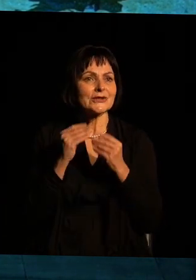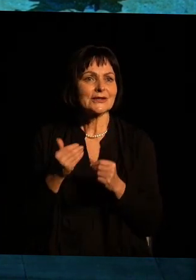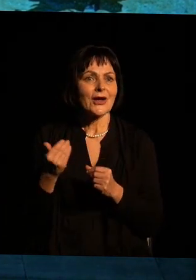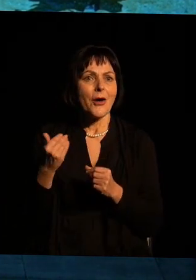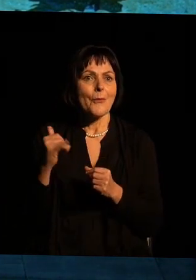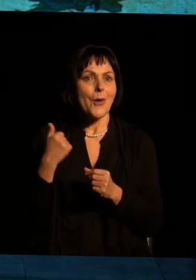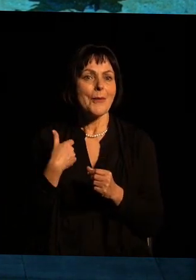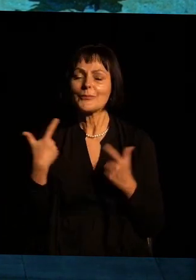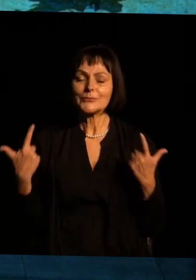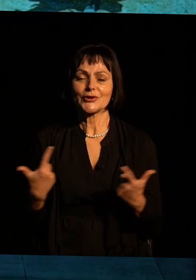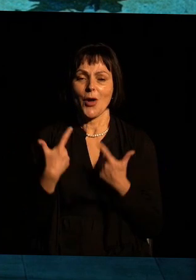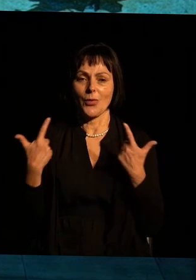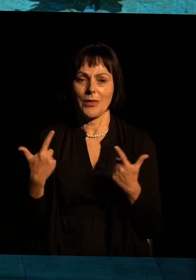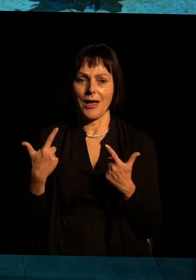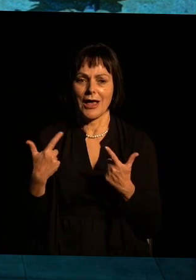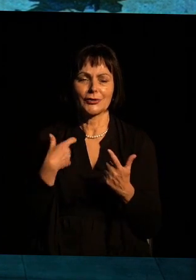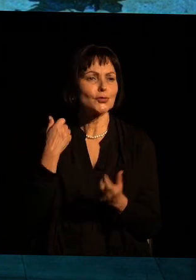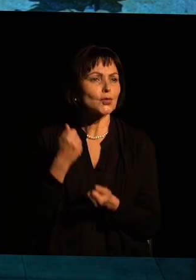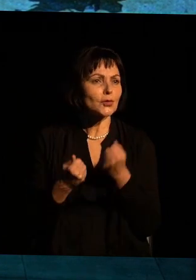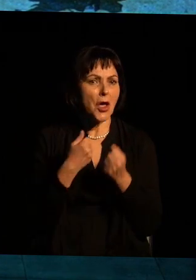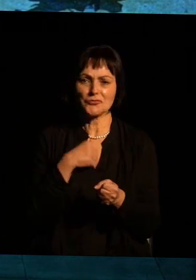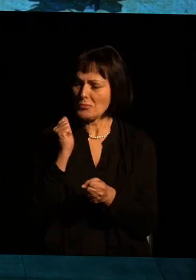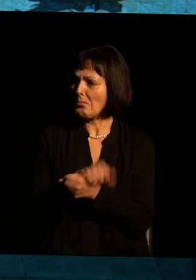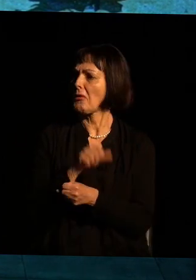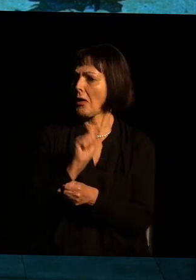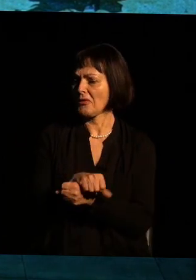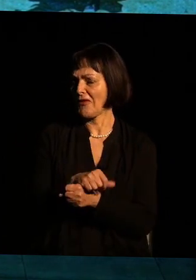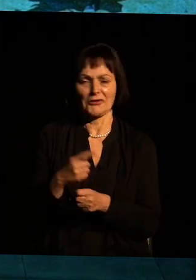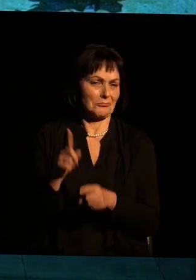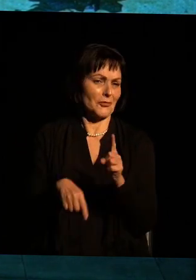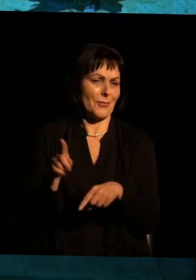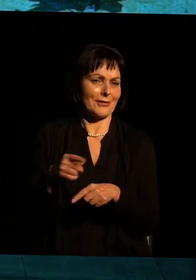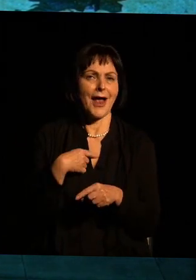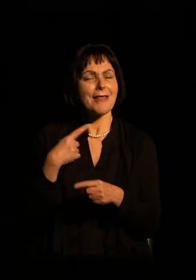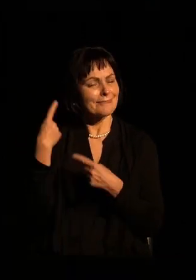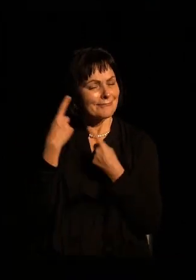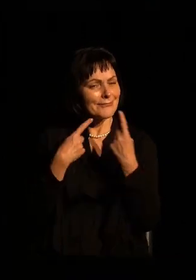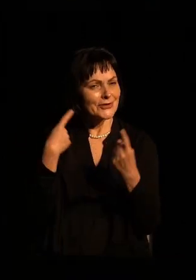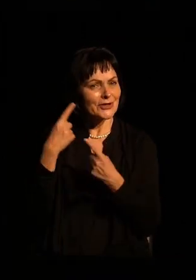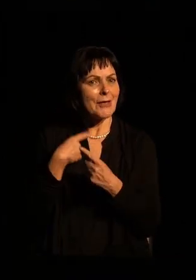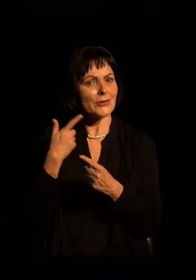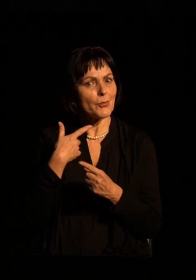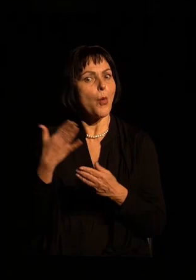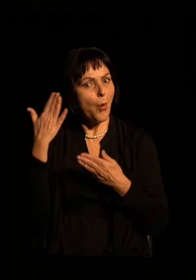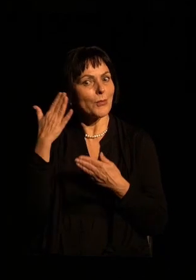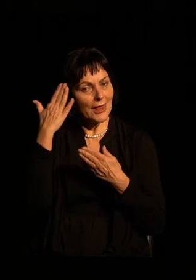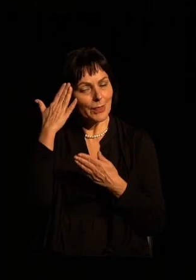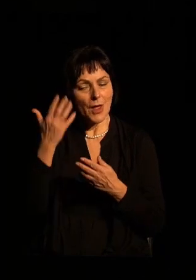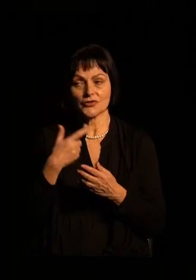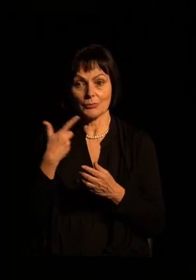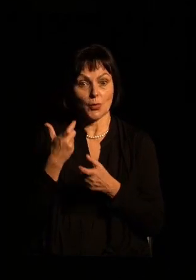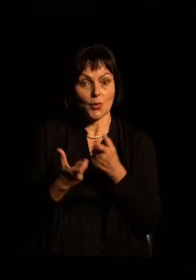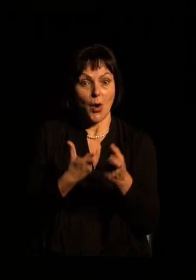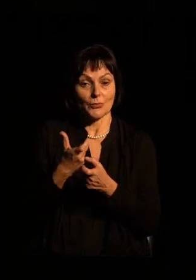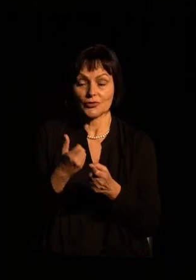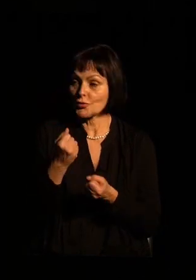zawsze przygodą i trudności pokonywaliśmy tak spontanicznie, ale muszę przyznać, że no mieliśmy umiejętności po to, żeby